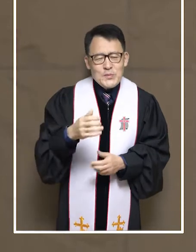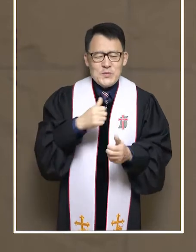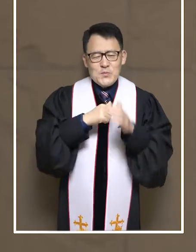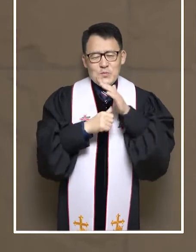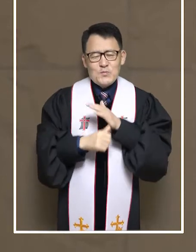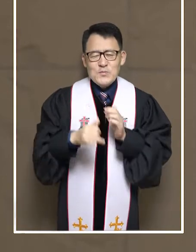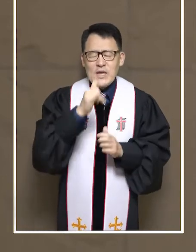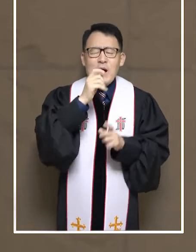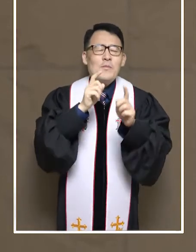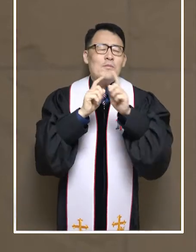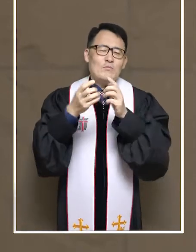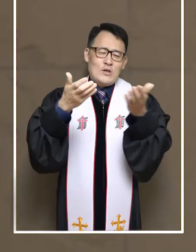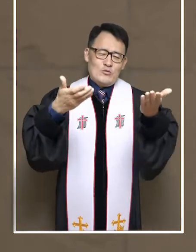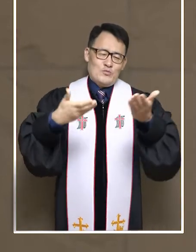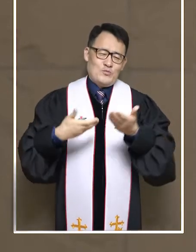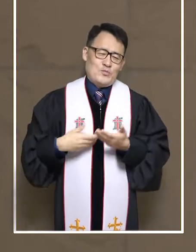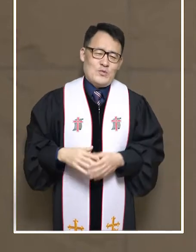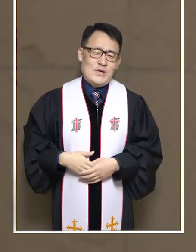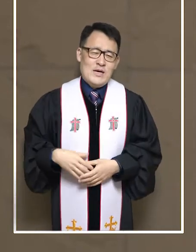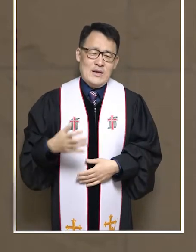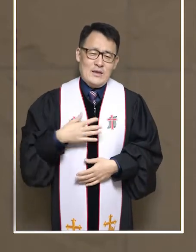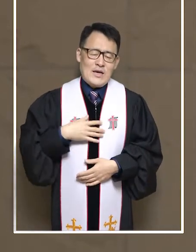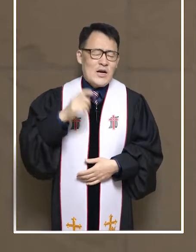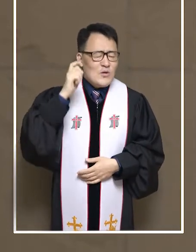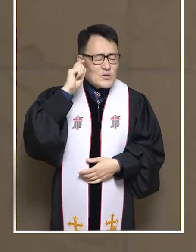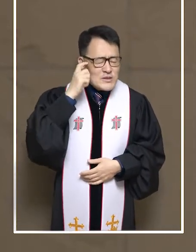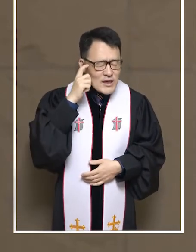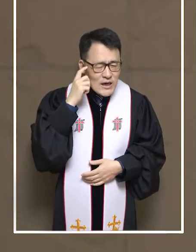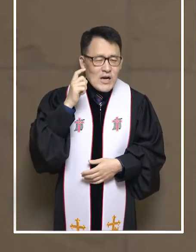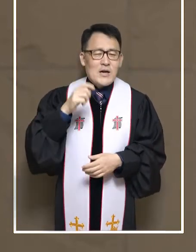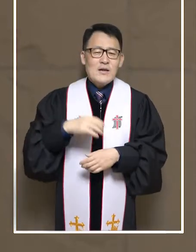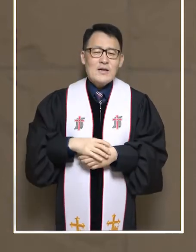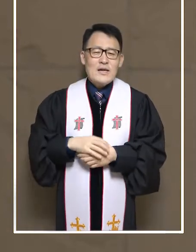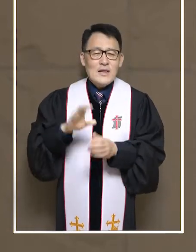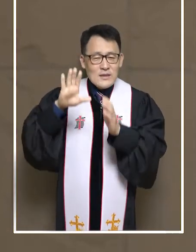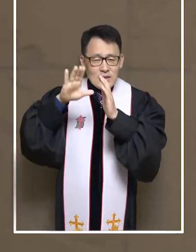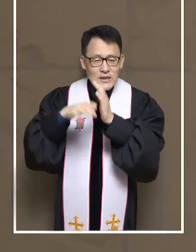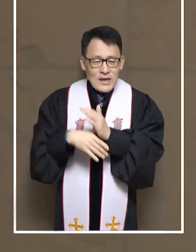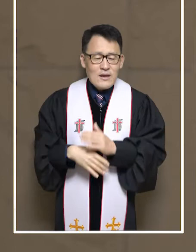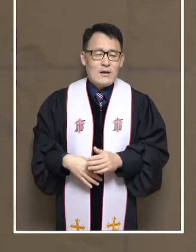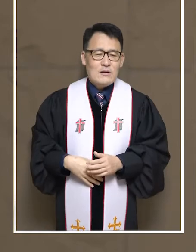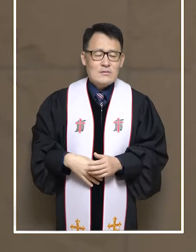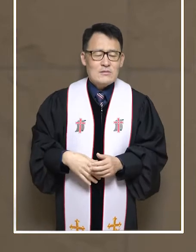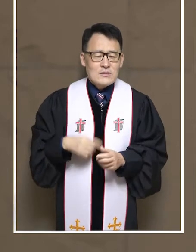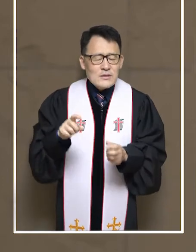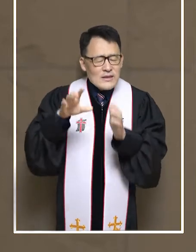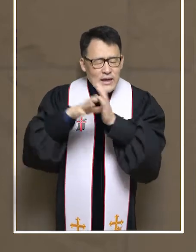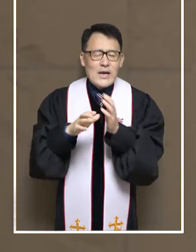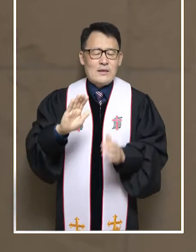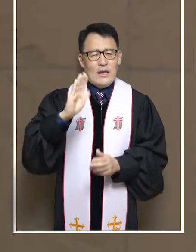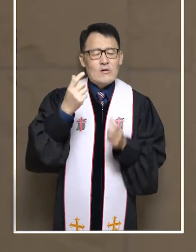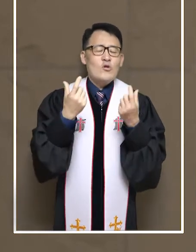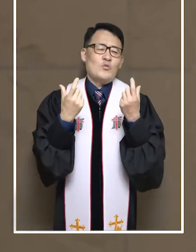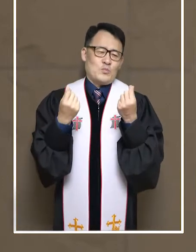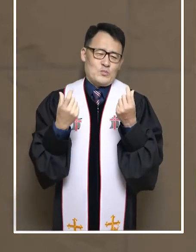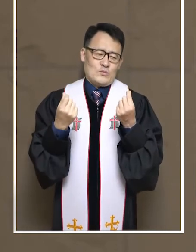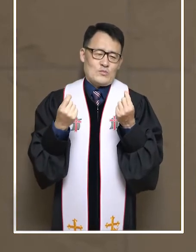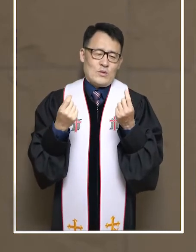어디서든 견딜 수 있을 것이다, 이렇게 말씀했는데 제가 팔리는 순간 바로 그때가 된